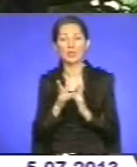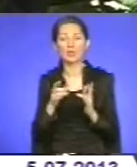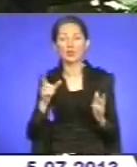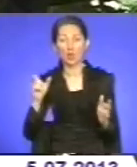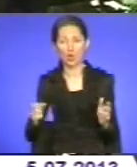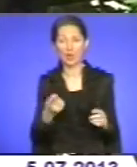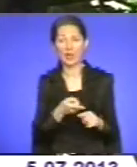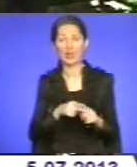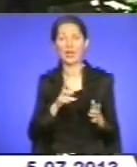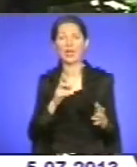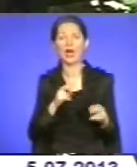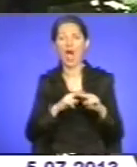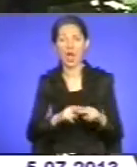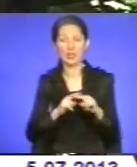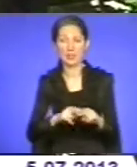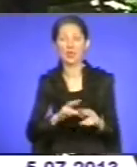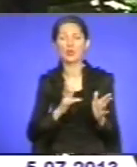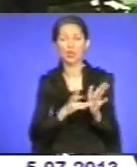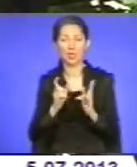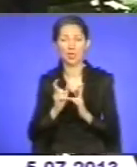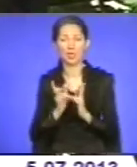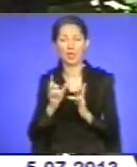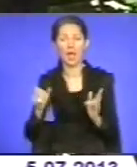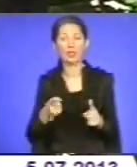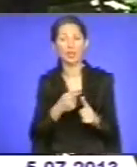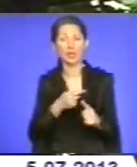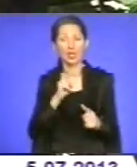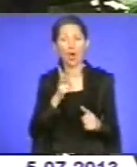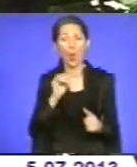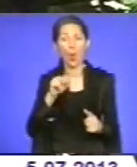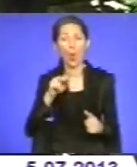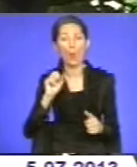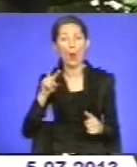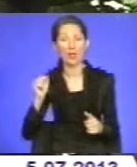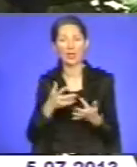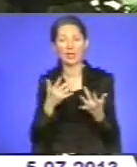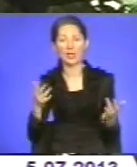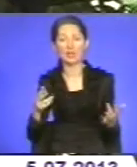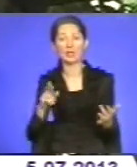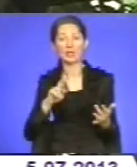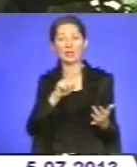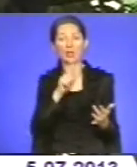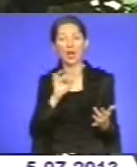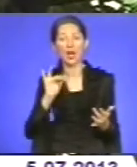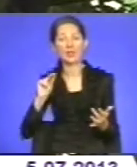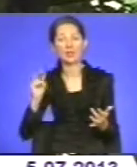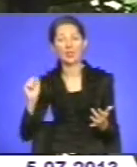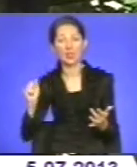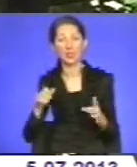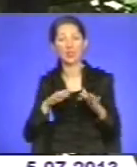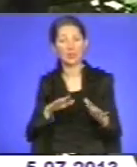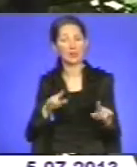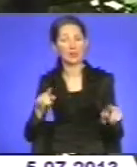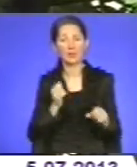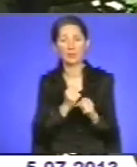Господа, називати Іваном Купалою. Тому і різні язичні дійства, які творити напередодні його свята,